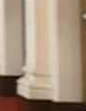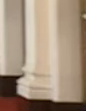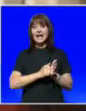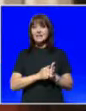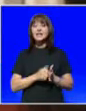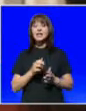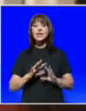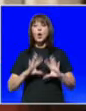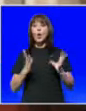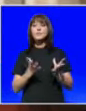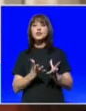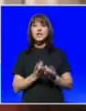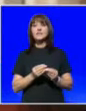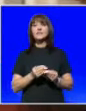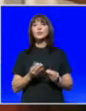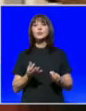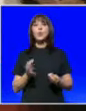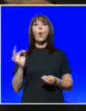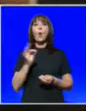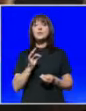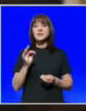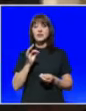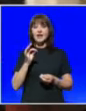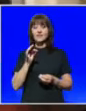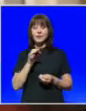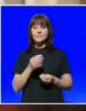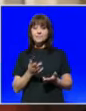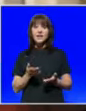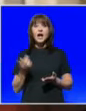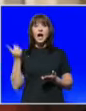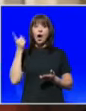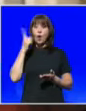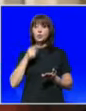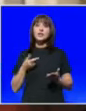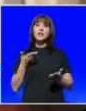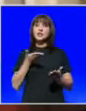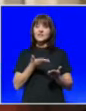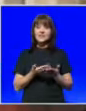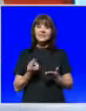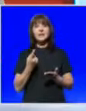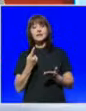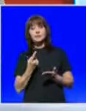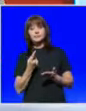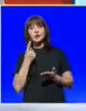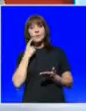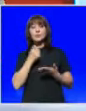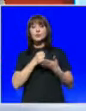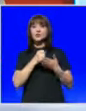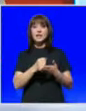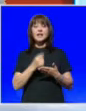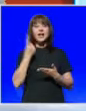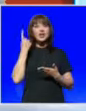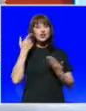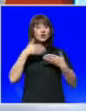Държавният бюджет ще влезе в зала за второ четене утре. Този бюджет, който раздели снощи, а